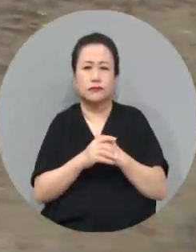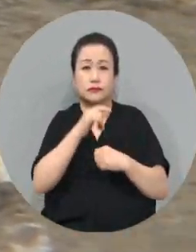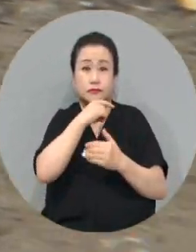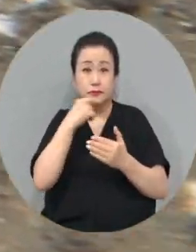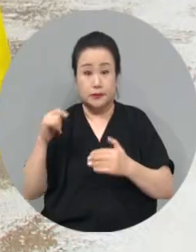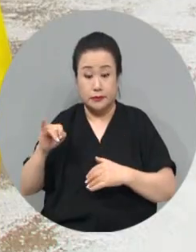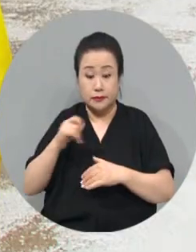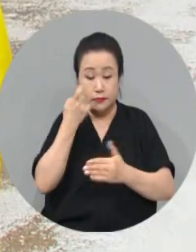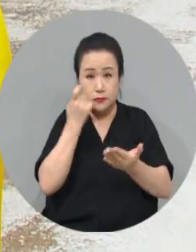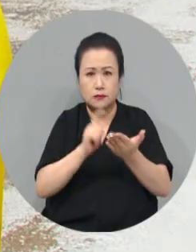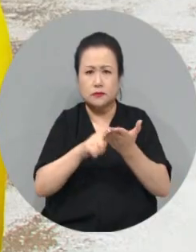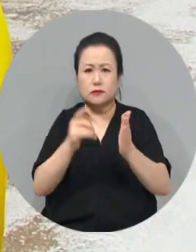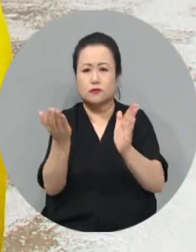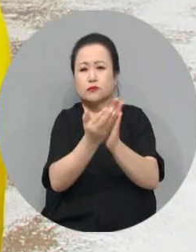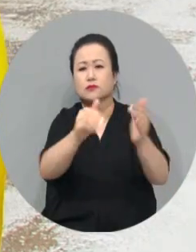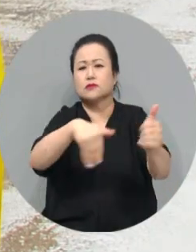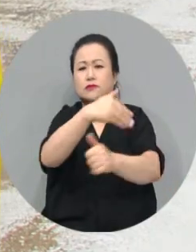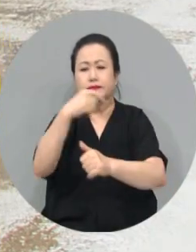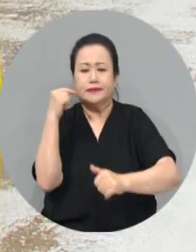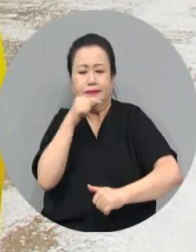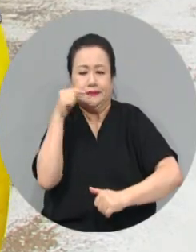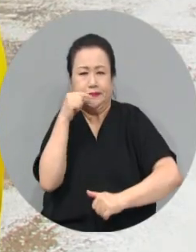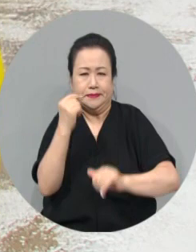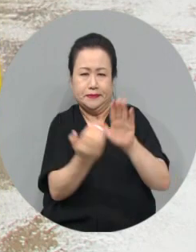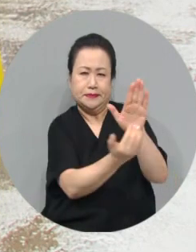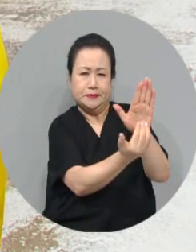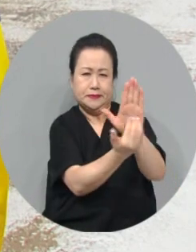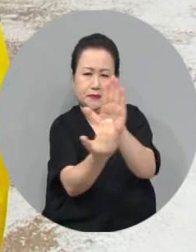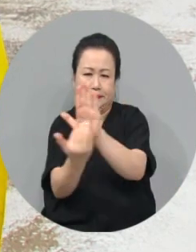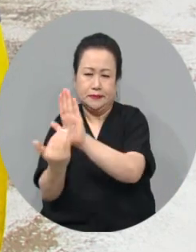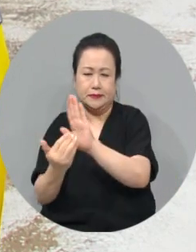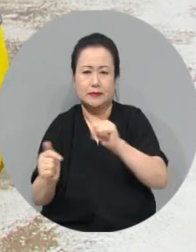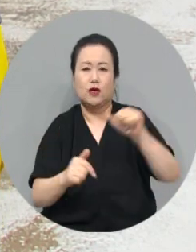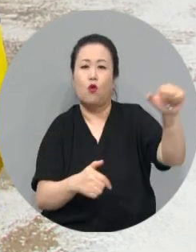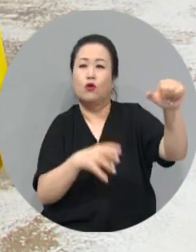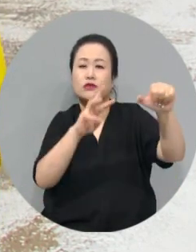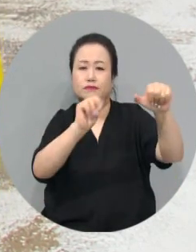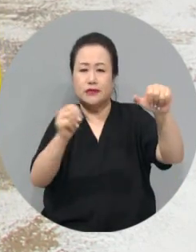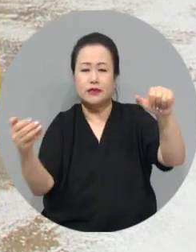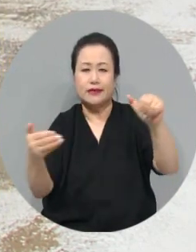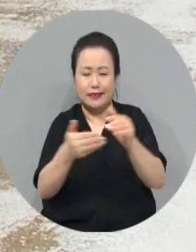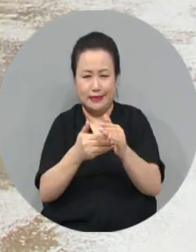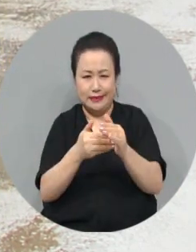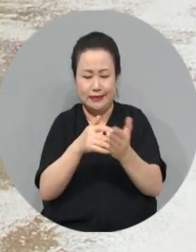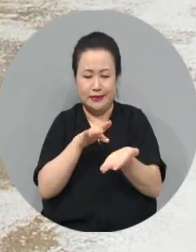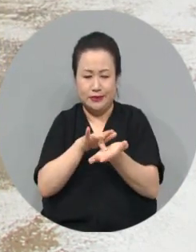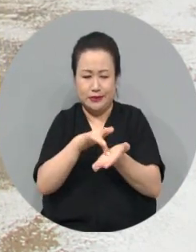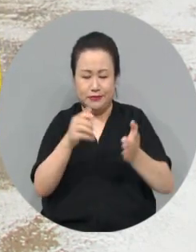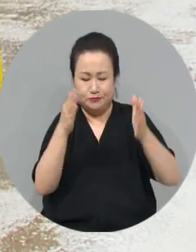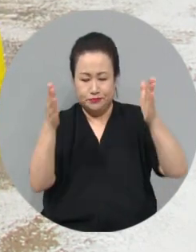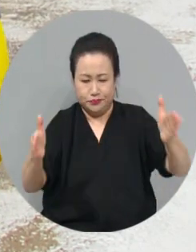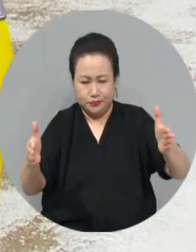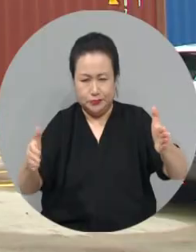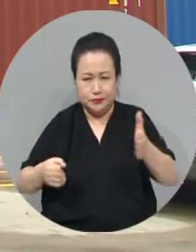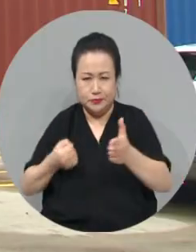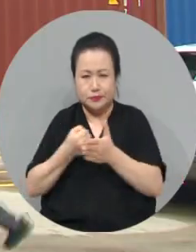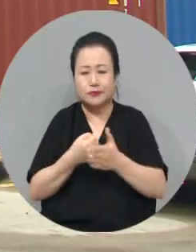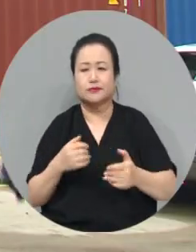붉은 불개미가 발견된 부두 주변은 철저하게 통제되고 있습니다. 반경 50m까지 방제구역을 설정돼